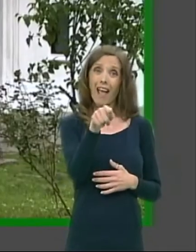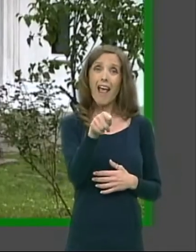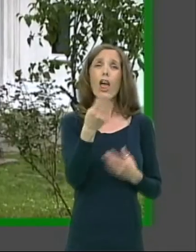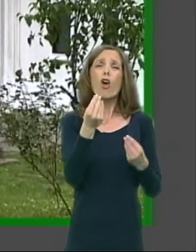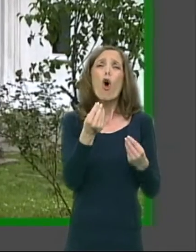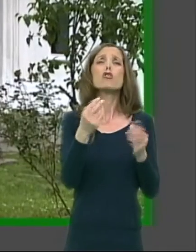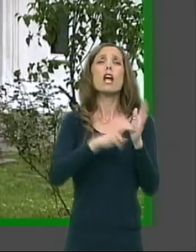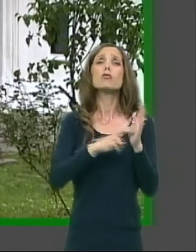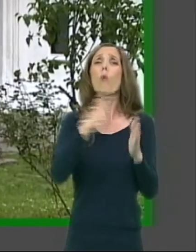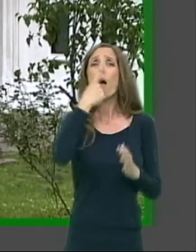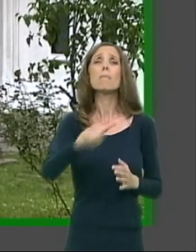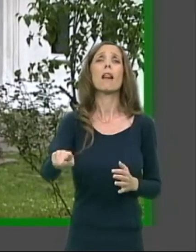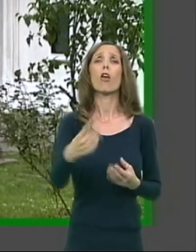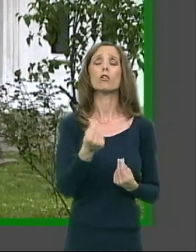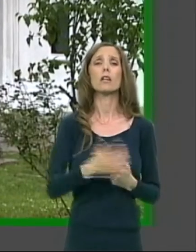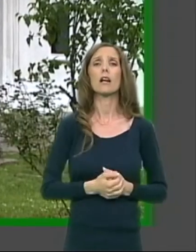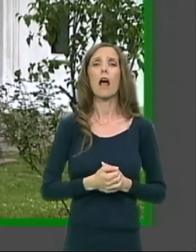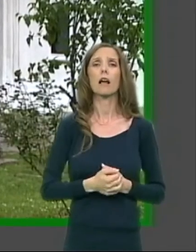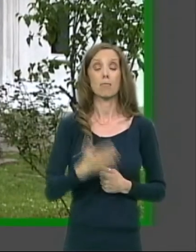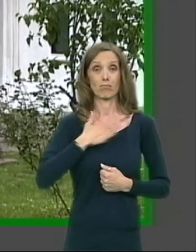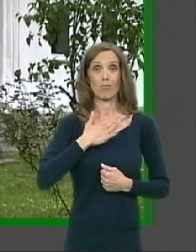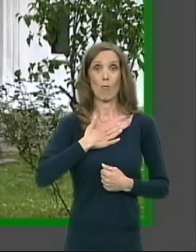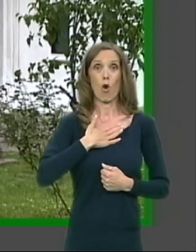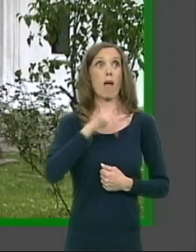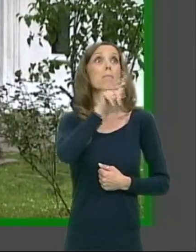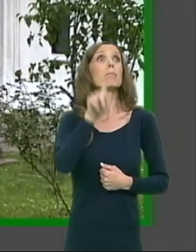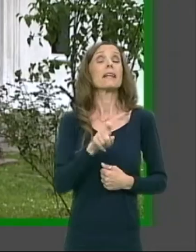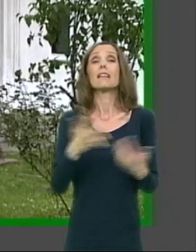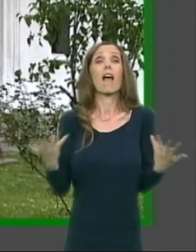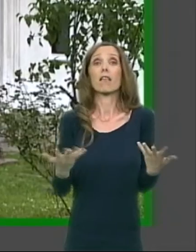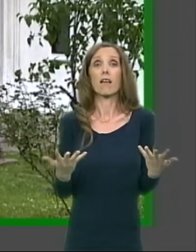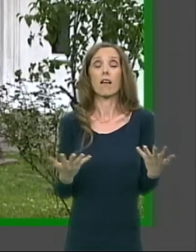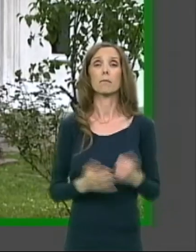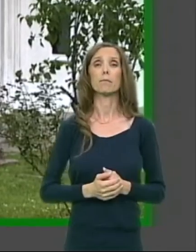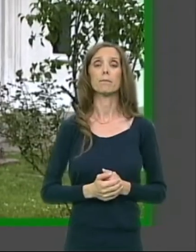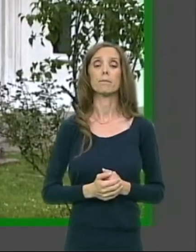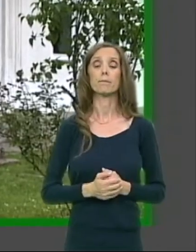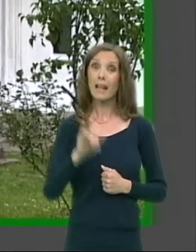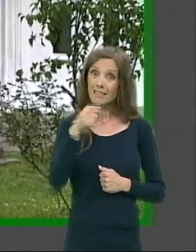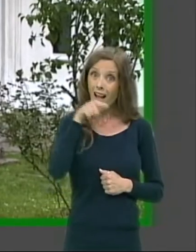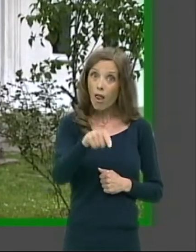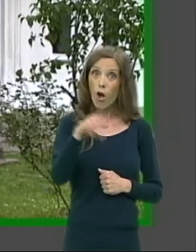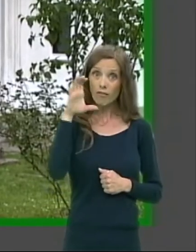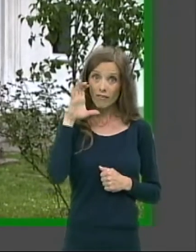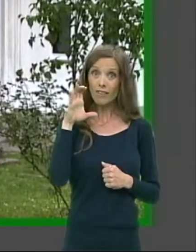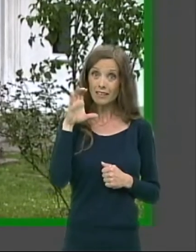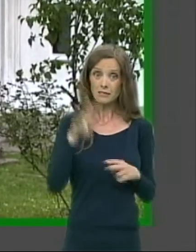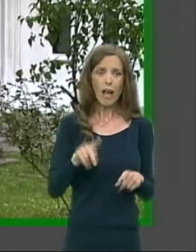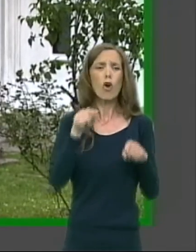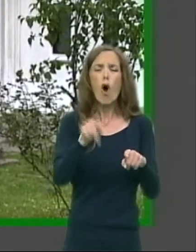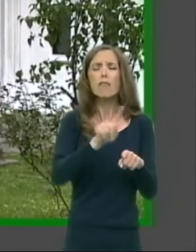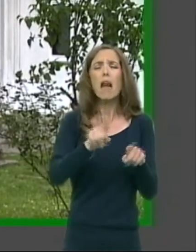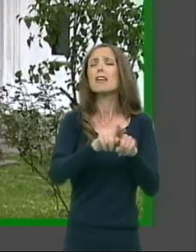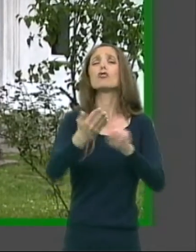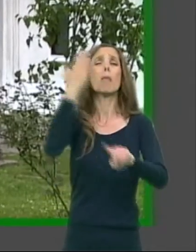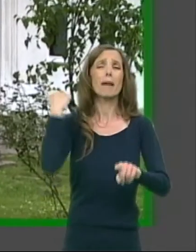struja milion dinara. Šta je moje pitanje uopšte suštinsko jeste da da li ova vlast zaista, ne ova, nego i